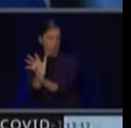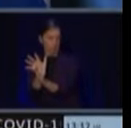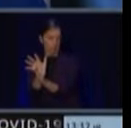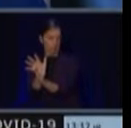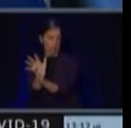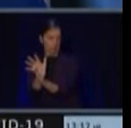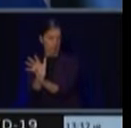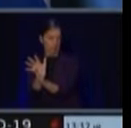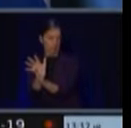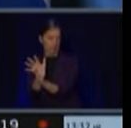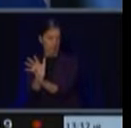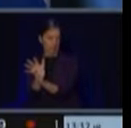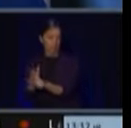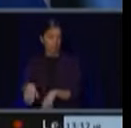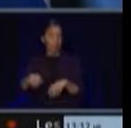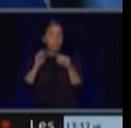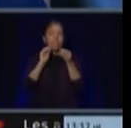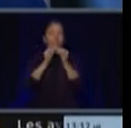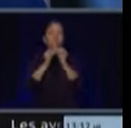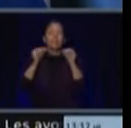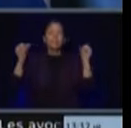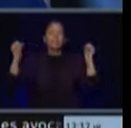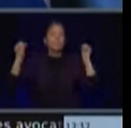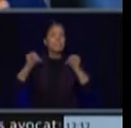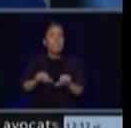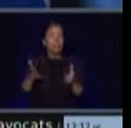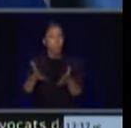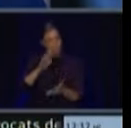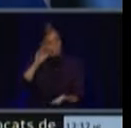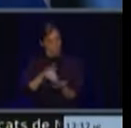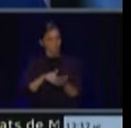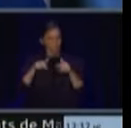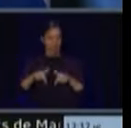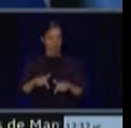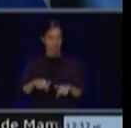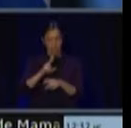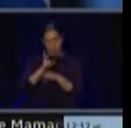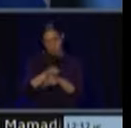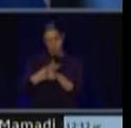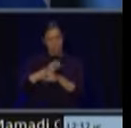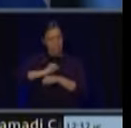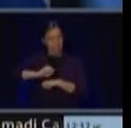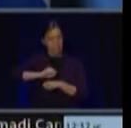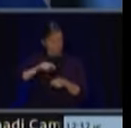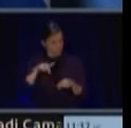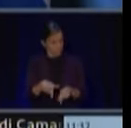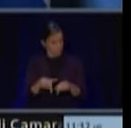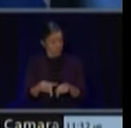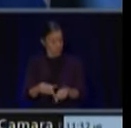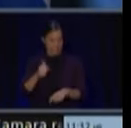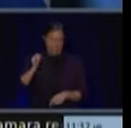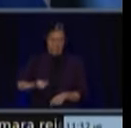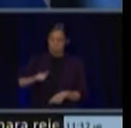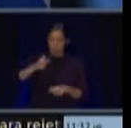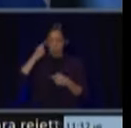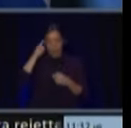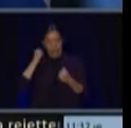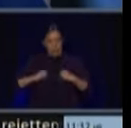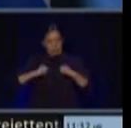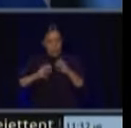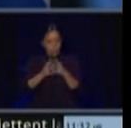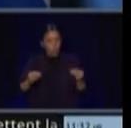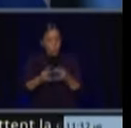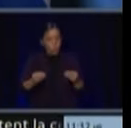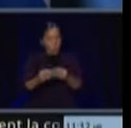intensifs. Et c'est pour ça qu'en ce moment, on va travailler à trouver, oui, des nouvelles façons d'avoir des infirmières, mais si les gens veulent